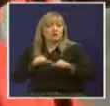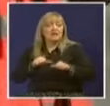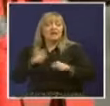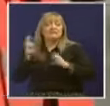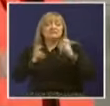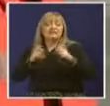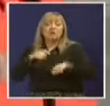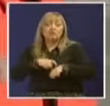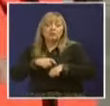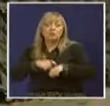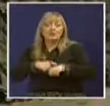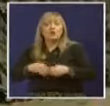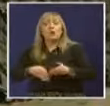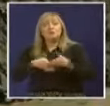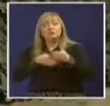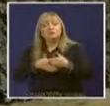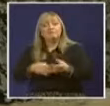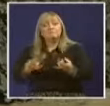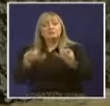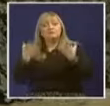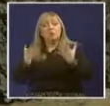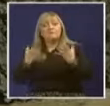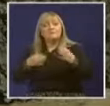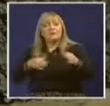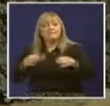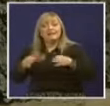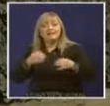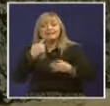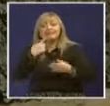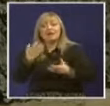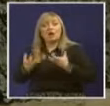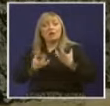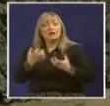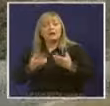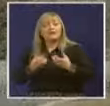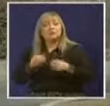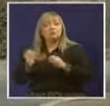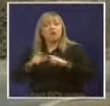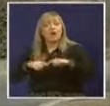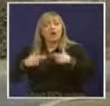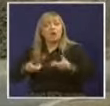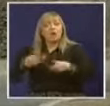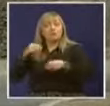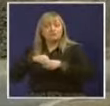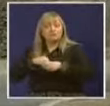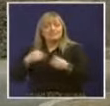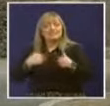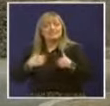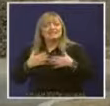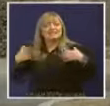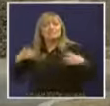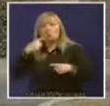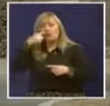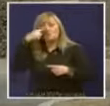мерки, предприети от държавата за контрол върху вноса и горенето на отпадъците. За нас това е една изключително важна